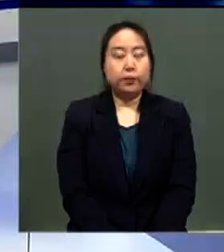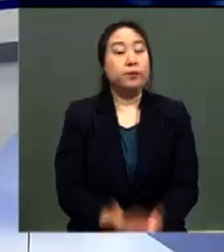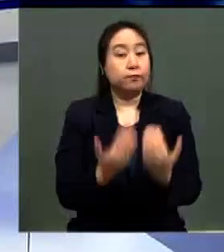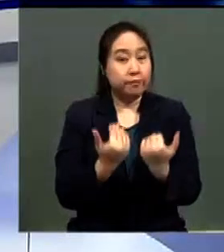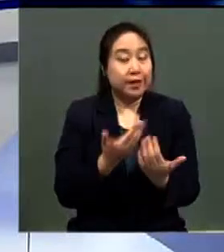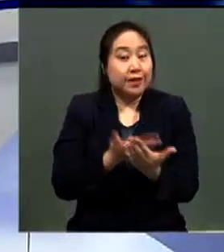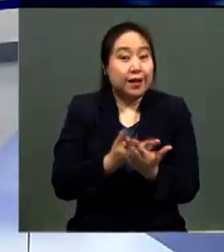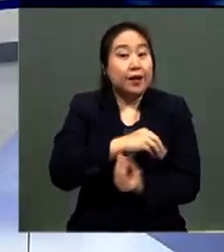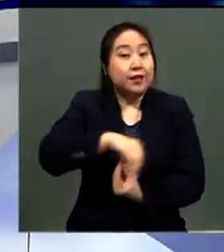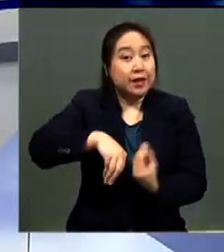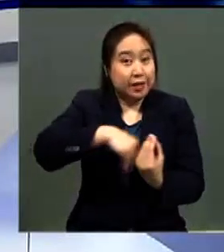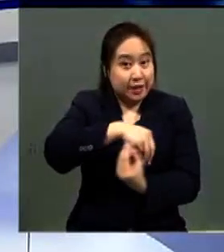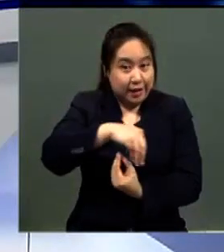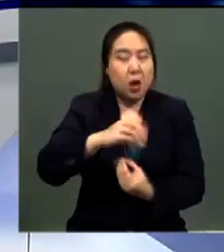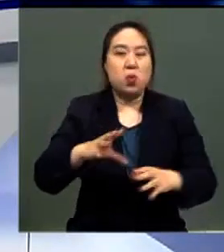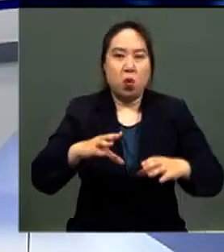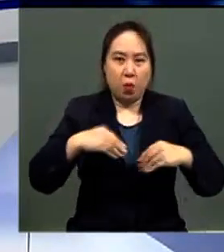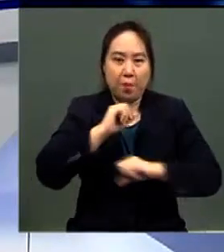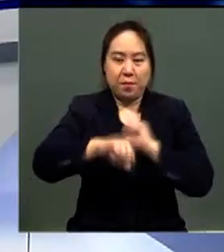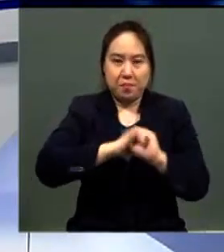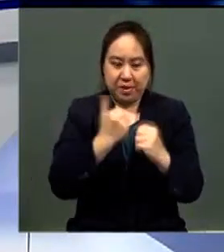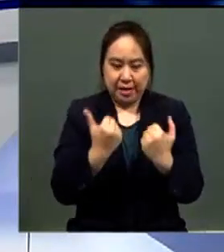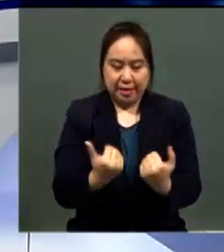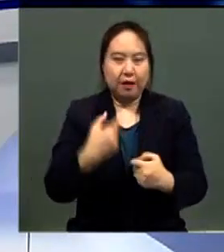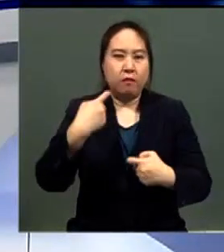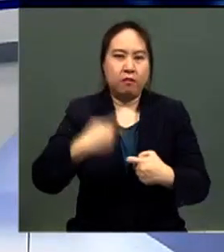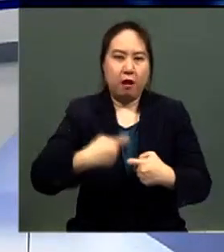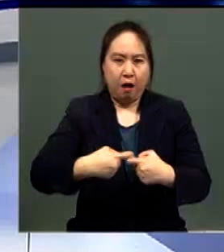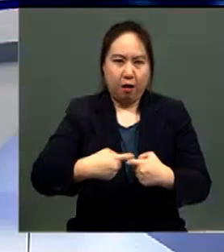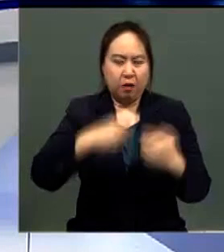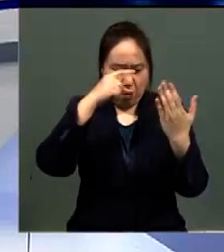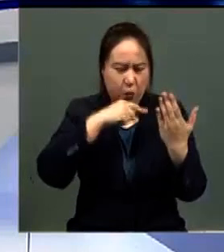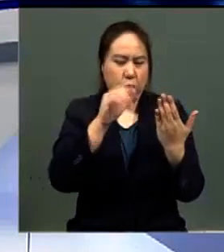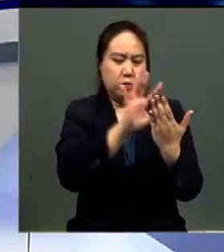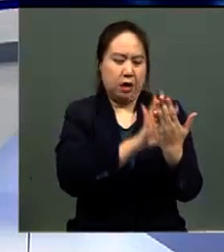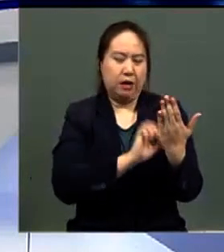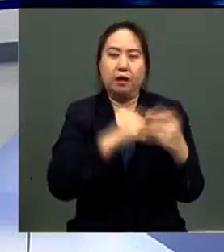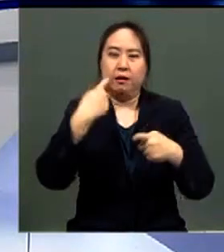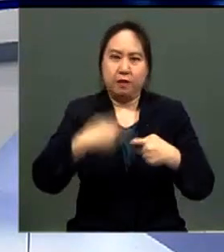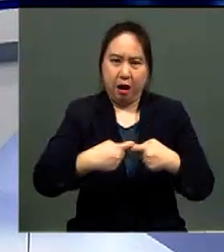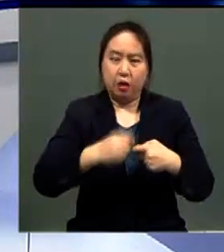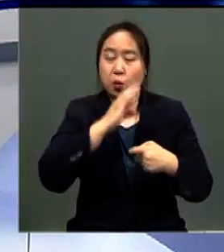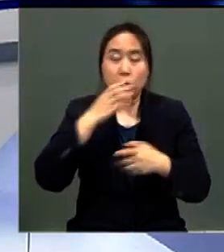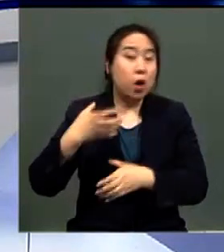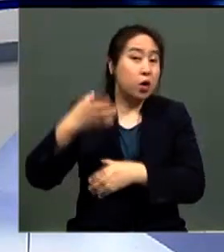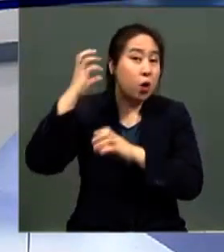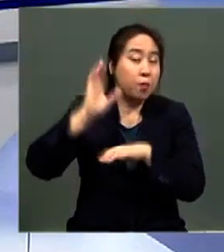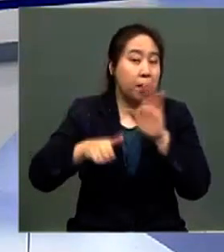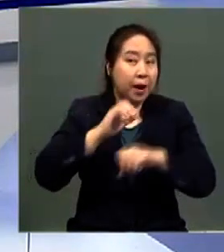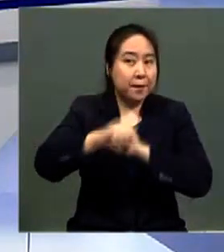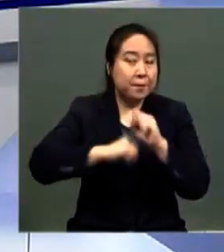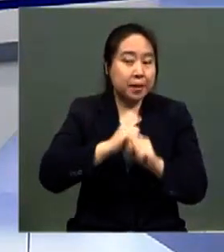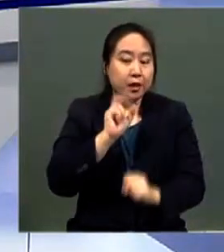พูดถึงภาวะเศรษฐกิจก็ต้องยอมรับนะคะว่าปีนี้เนี่ยเป็นปีที่ยากลำบากสำหรับบ้านเราจริงๆ ค ือถ้าย้อนไปก่อนหน้านี้ประมาณช่วงปลาย